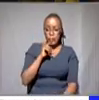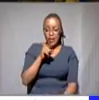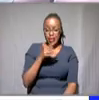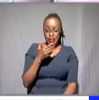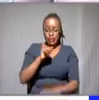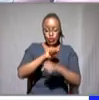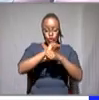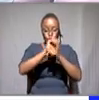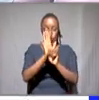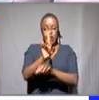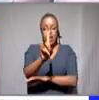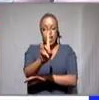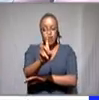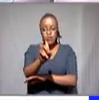ya